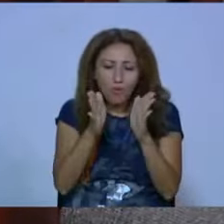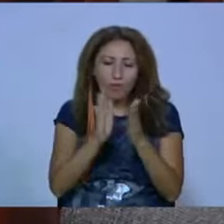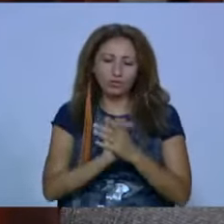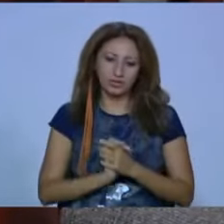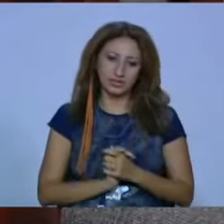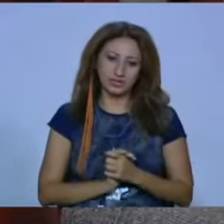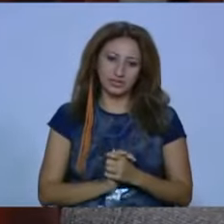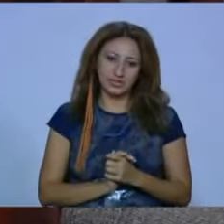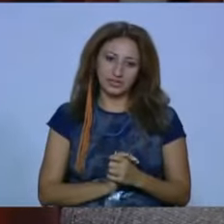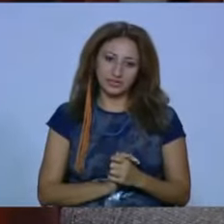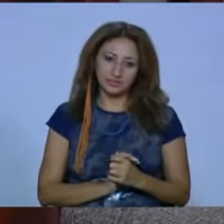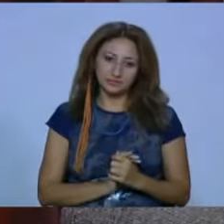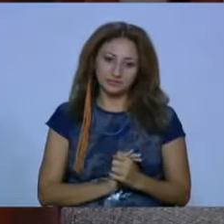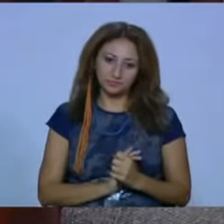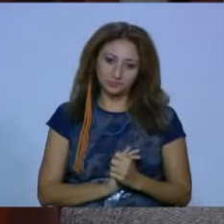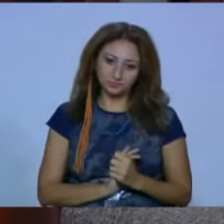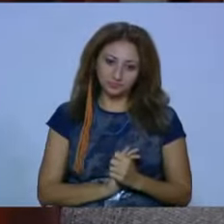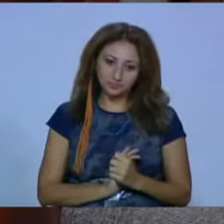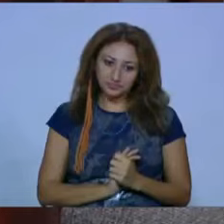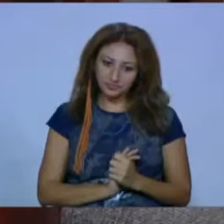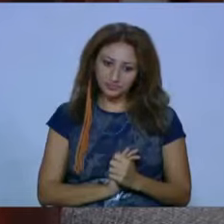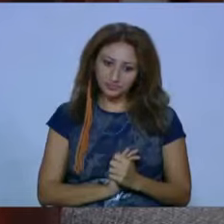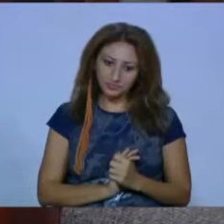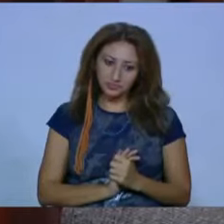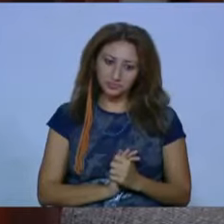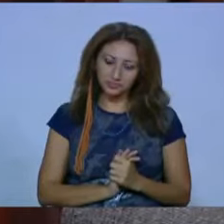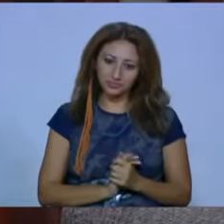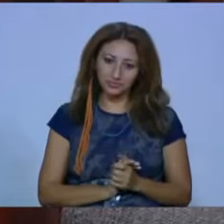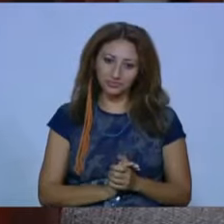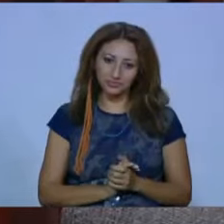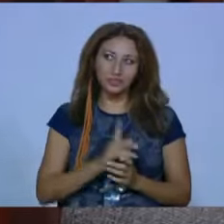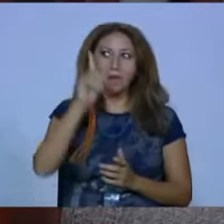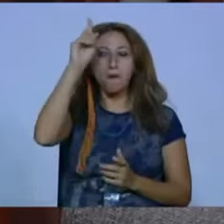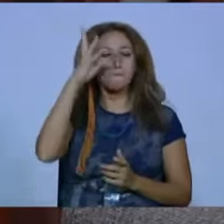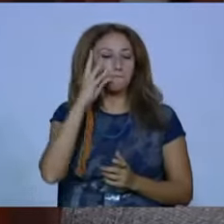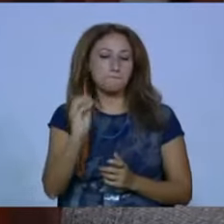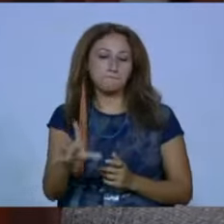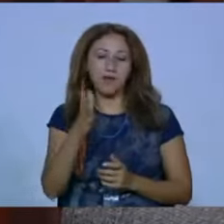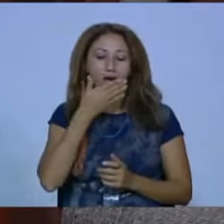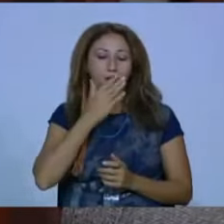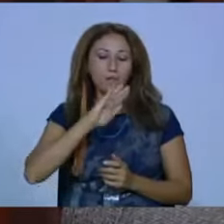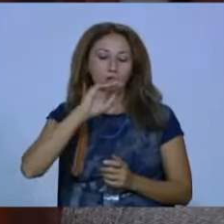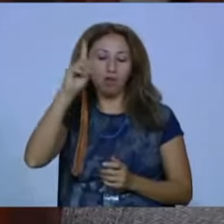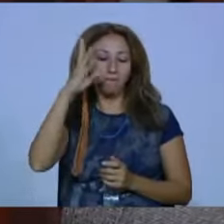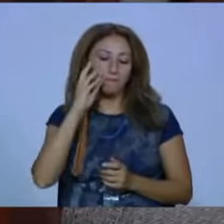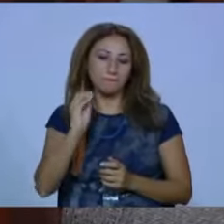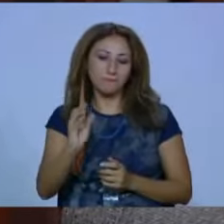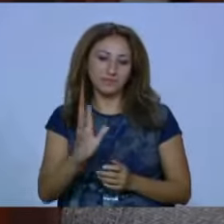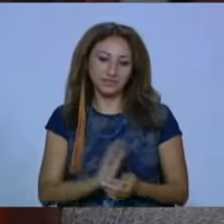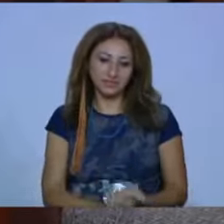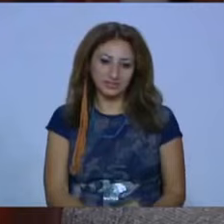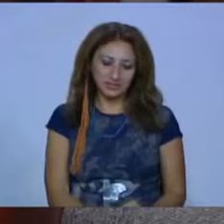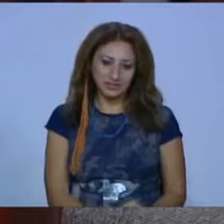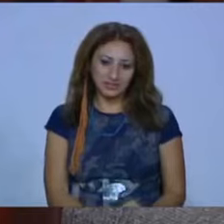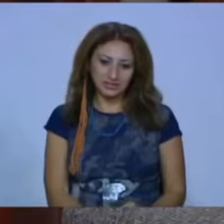يعني على الله، يعني الاول كل حاجه من عند ربنا الحمد لله على كل حال، بس